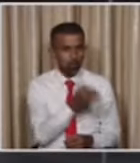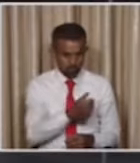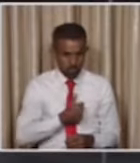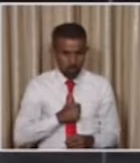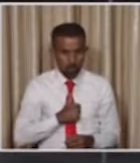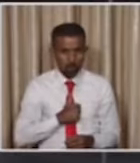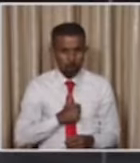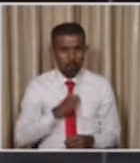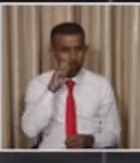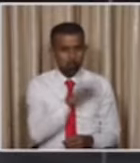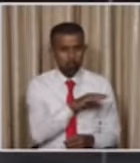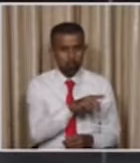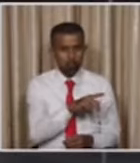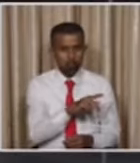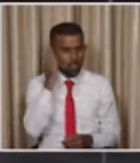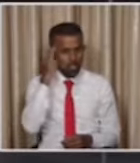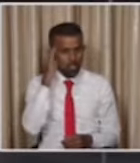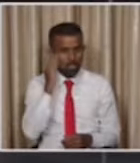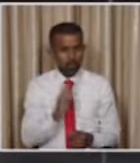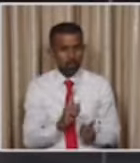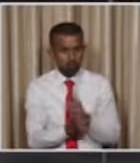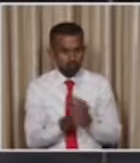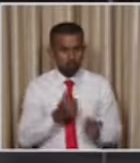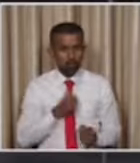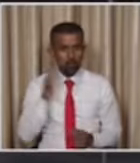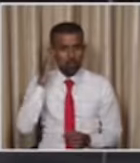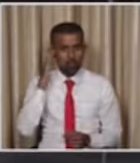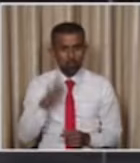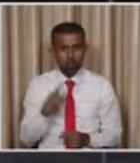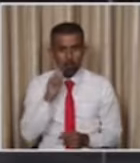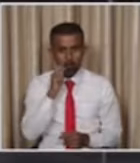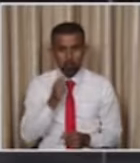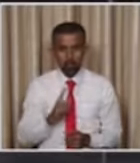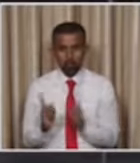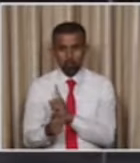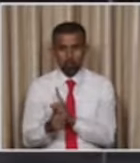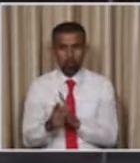කැමතිද පිරිමි දරුවගෙන් අහනවා ගෑනු දරුවෙක් වෙන්න, ගෑනු දරුවගෙන් අහනවා පිරිමි දරුවෙක් වෙන්න.